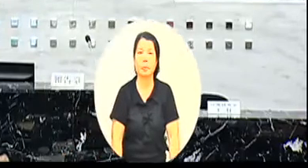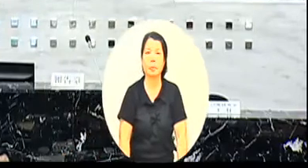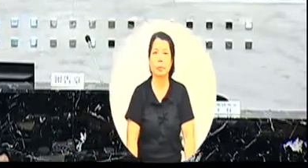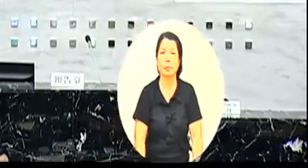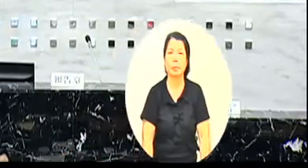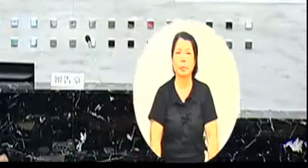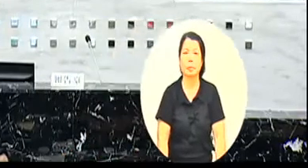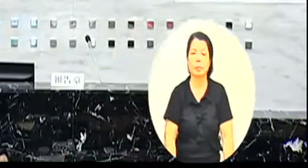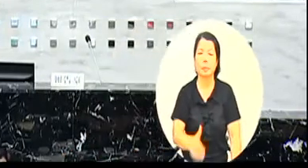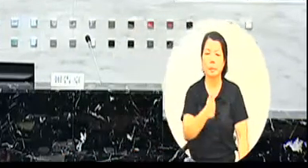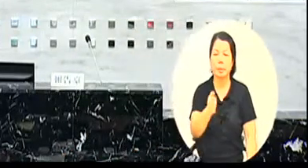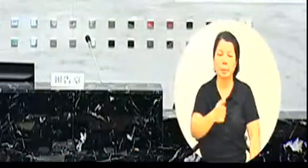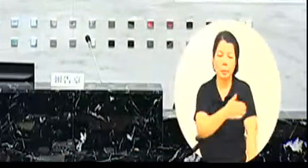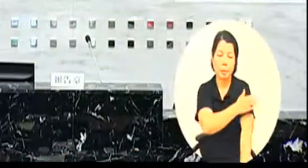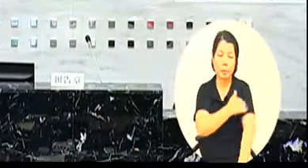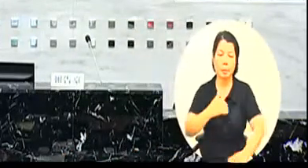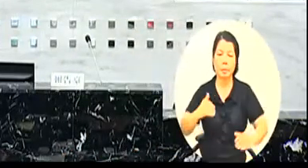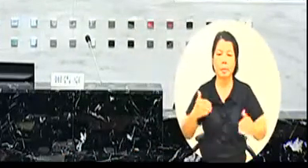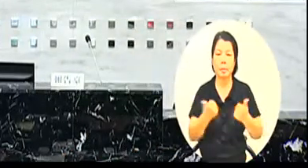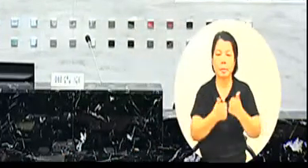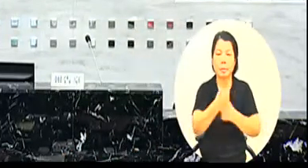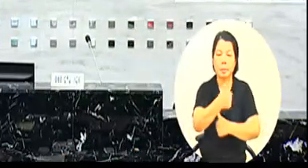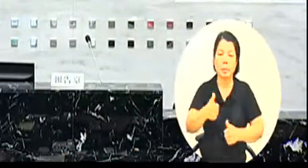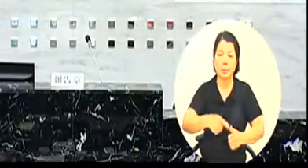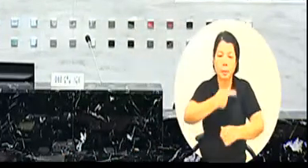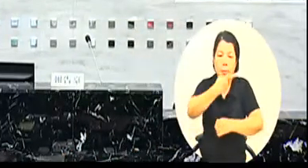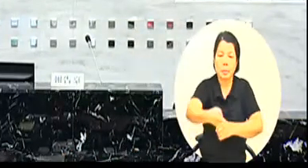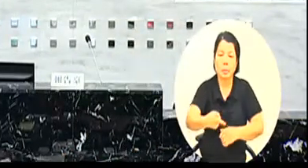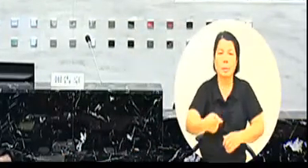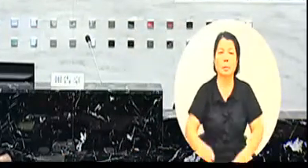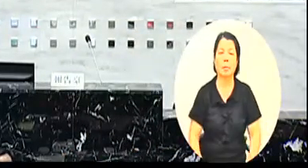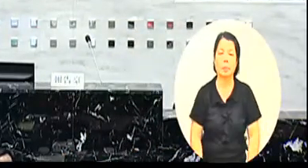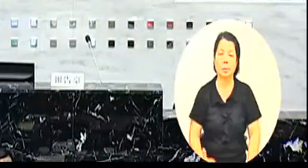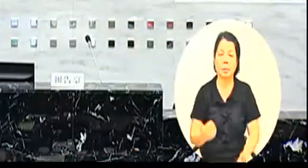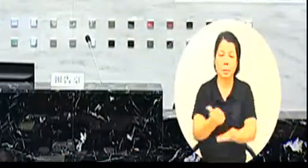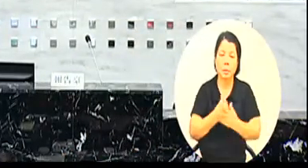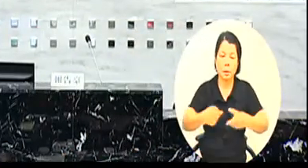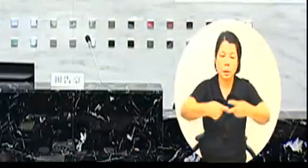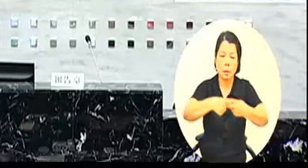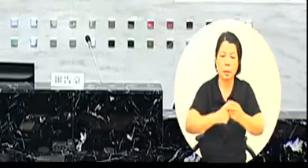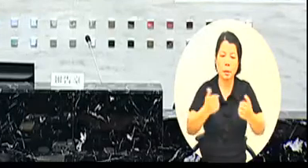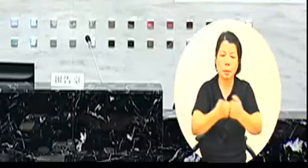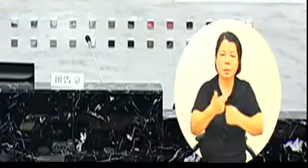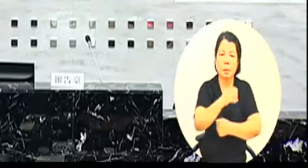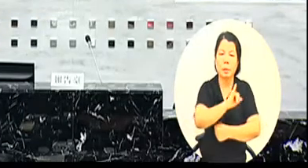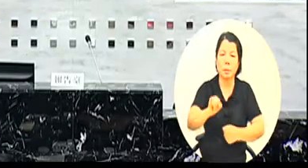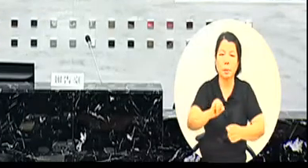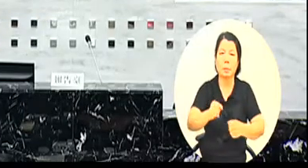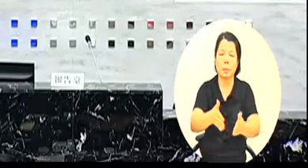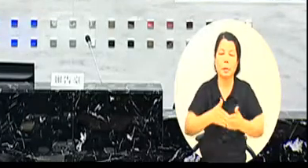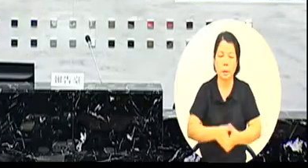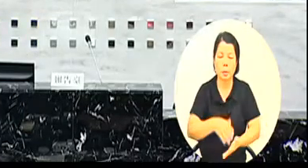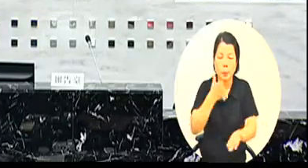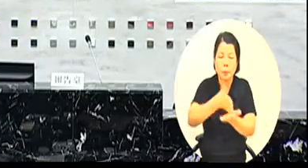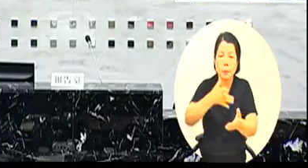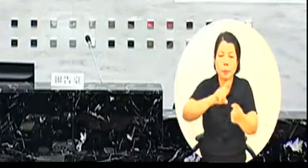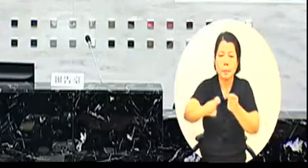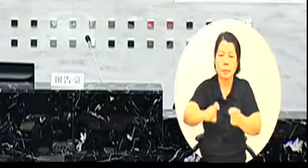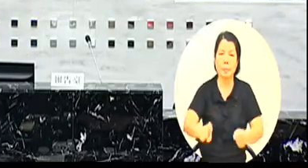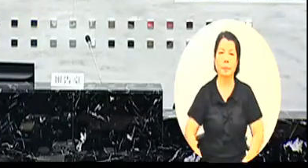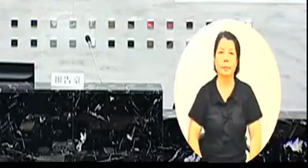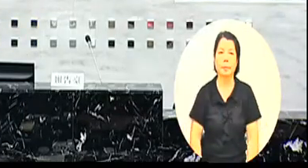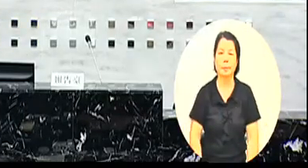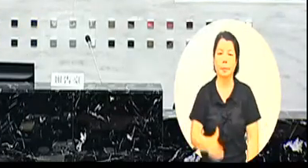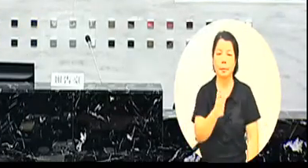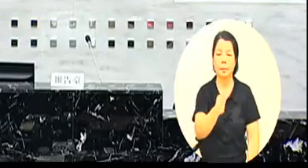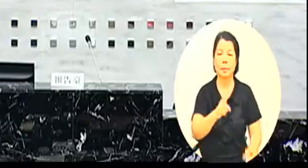好，谢谢梅娟议员哈。接下来我们请李梅珍李议员咨询哈，时间十分钟。